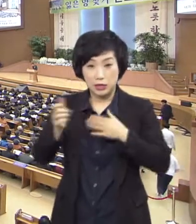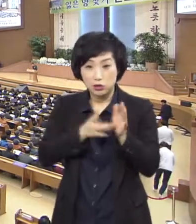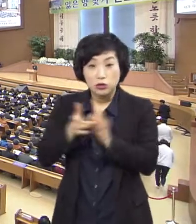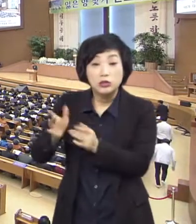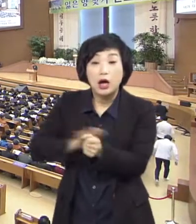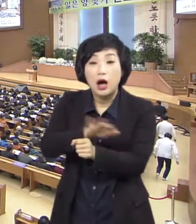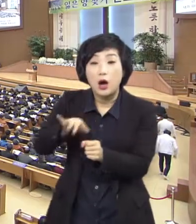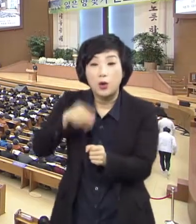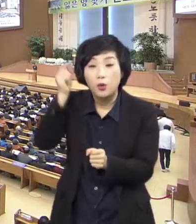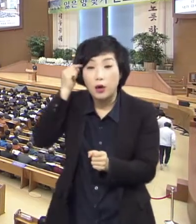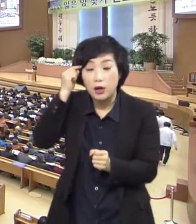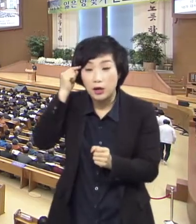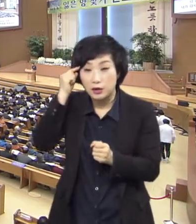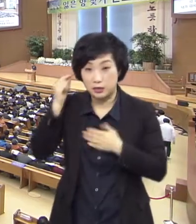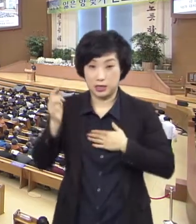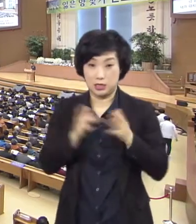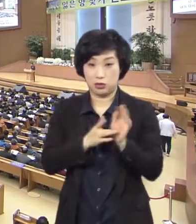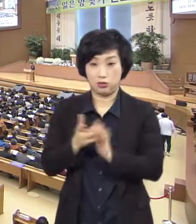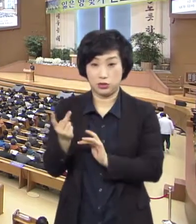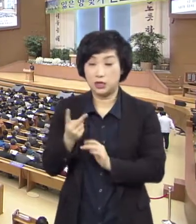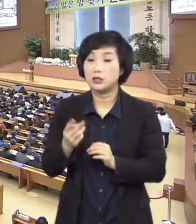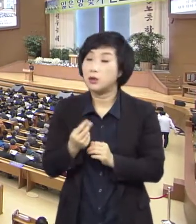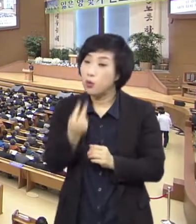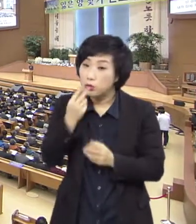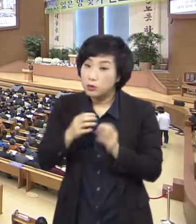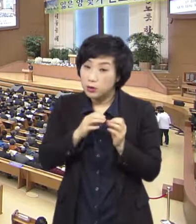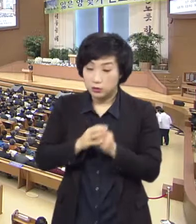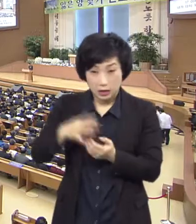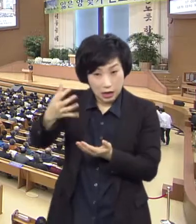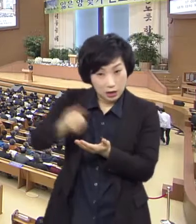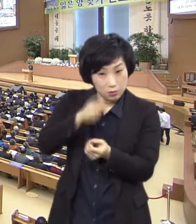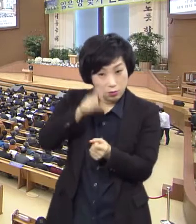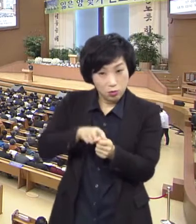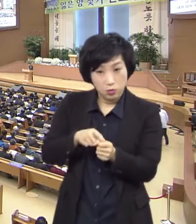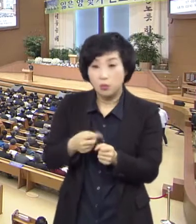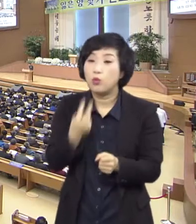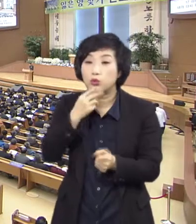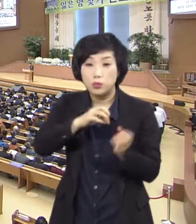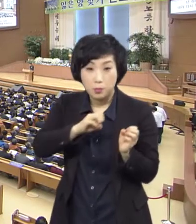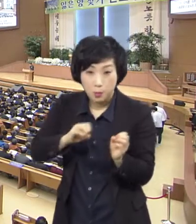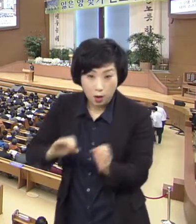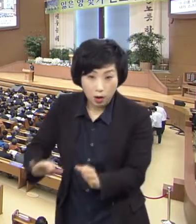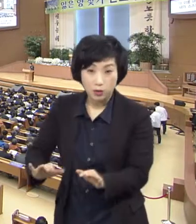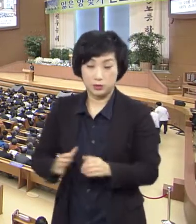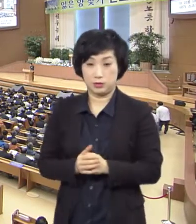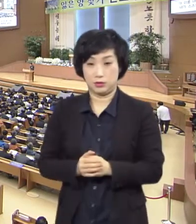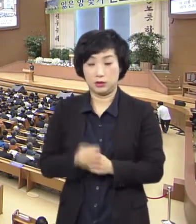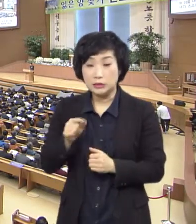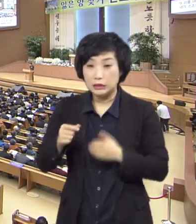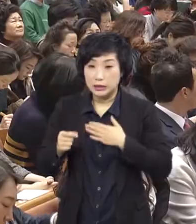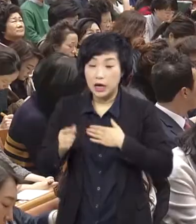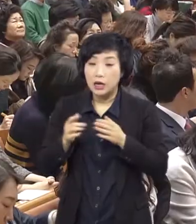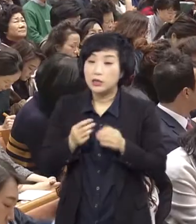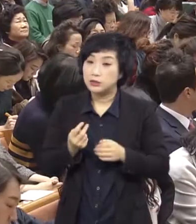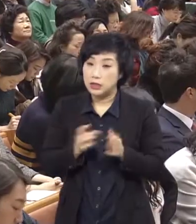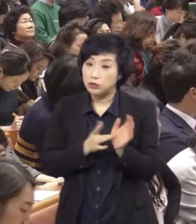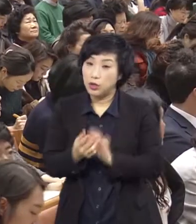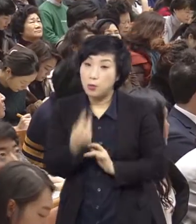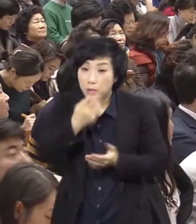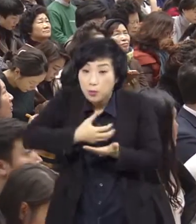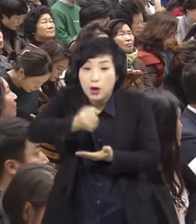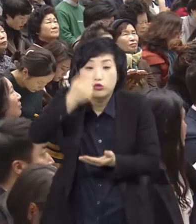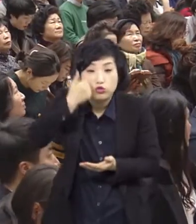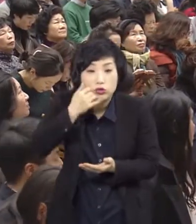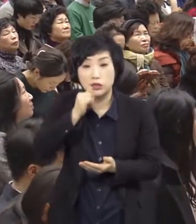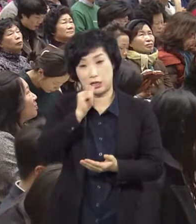사랑하신 것은 내가 다시 목숨을 얻기 위하여 목숨을 버림이라. 이를 내게서 빼앗는 자가 있는 것이